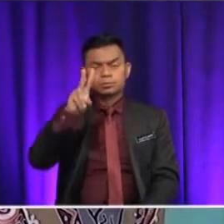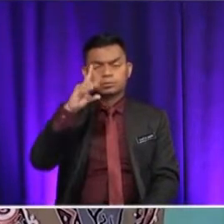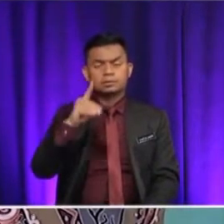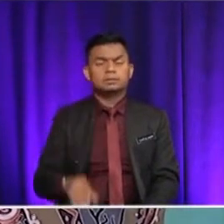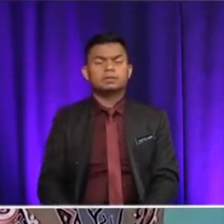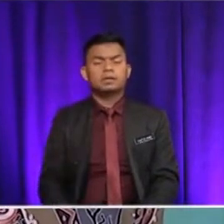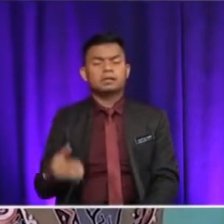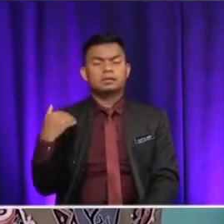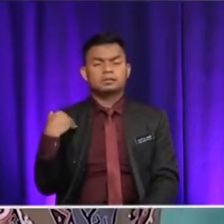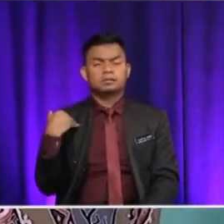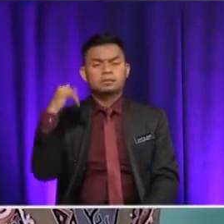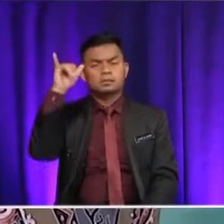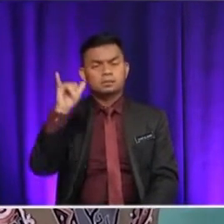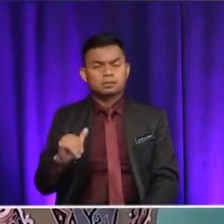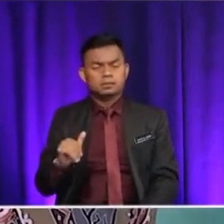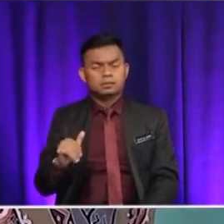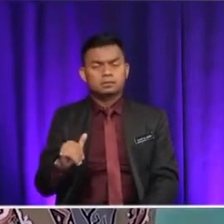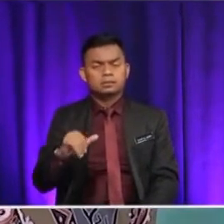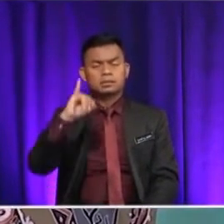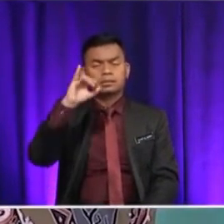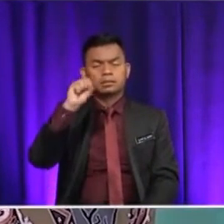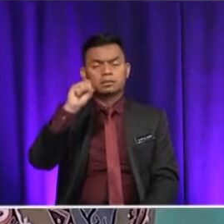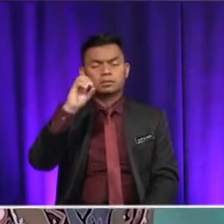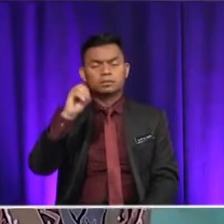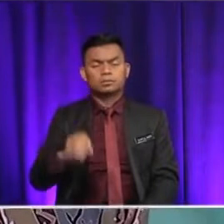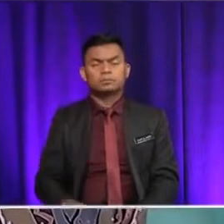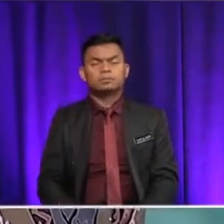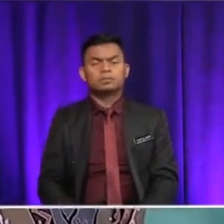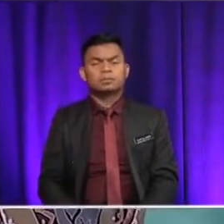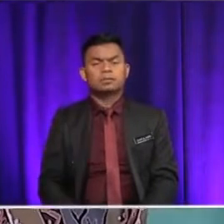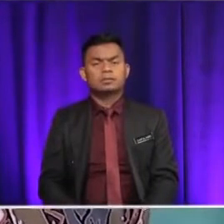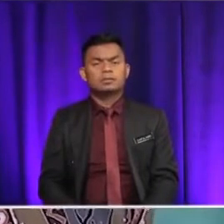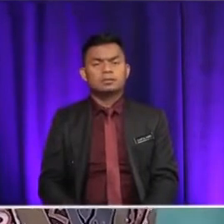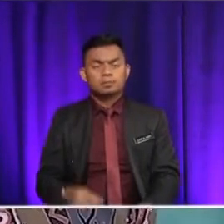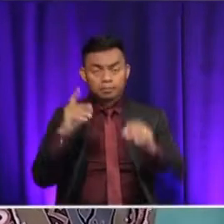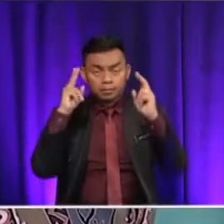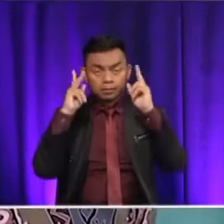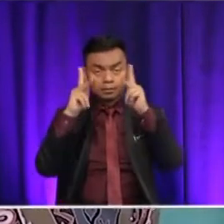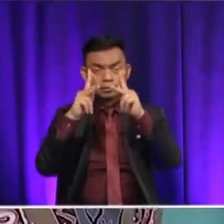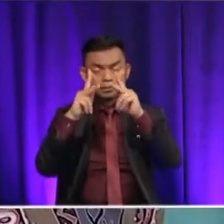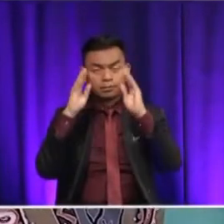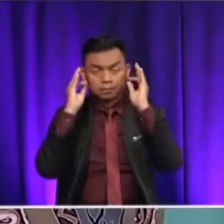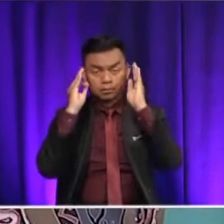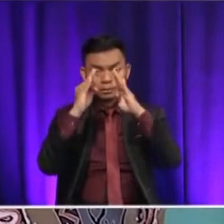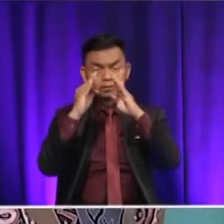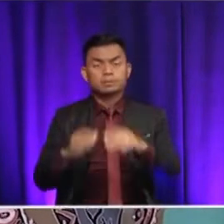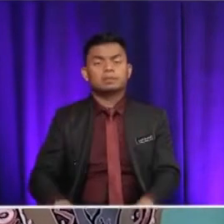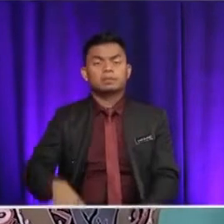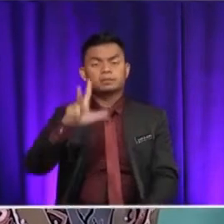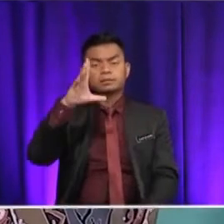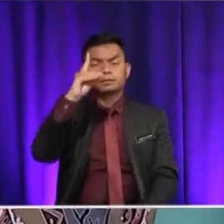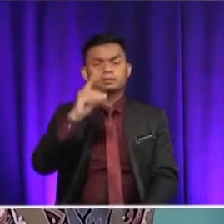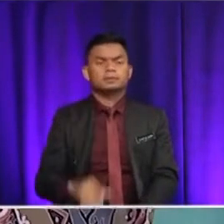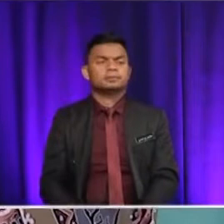Ada lukisan isometrik, dia boleh juga dia bekalkan dalam bentuk lukisan isometrik, iaitu pandangan 3 dimensi.